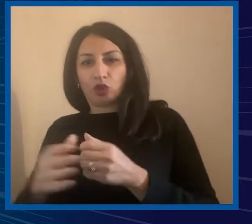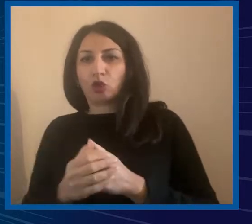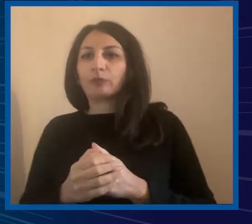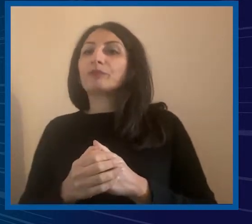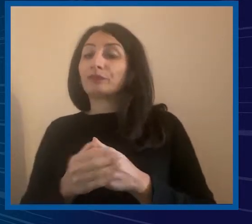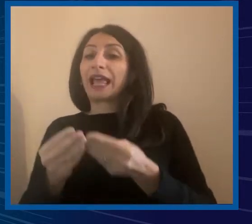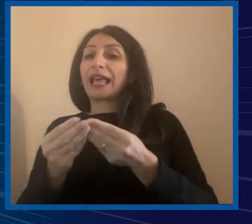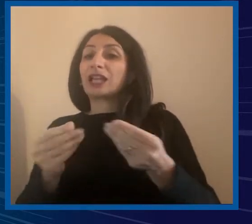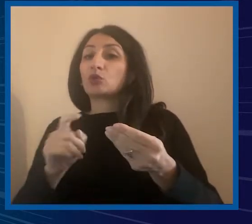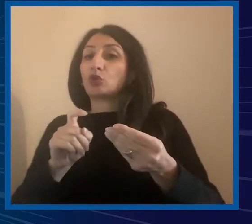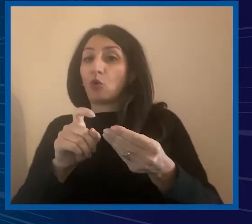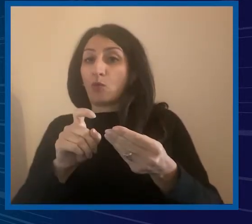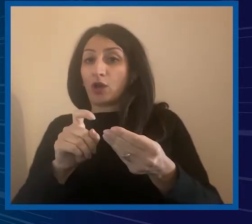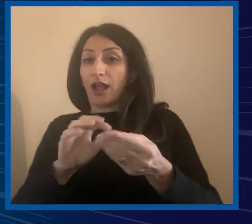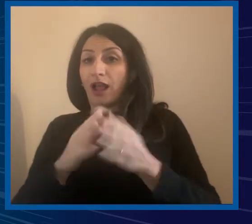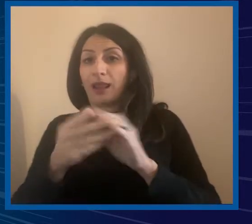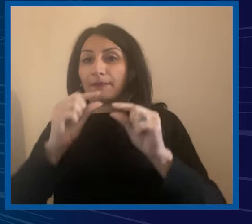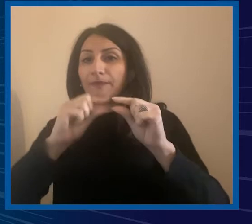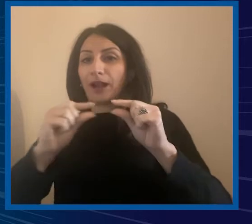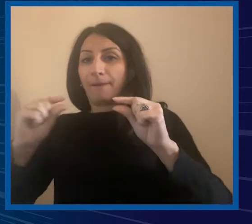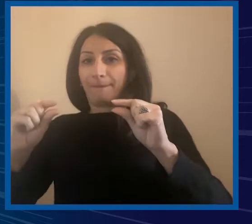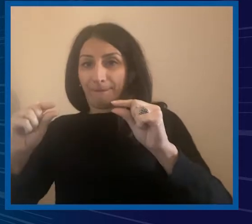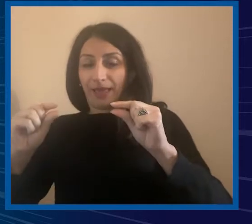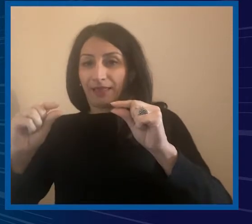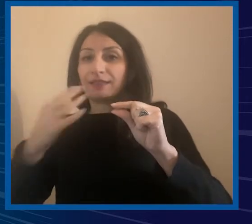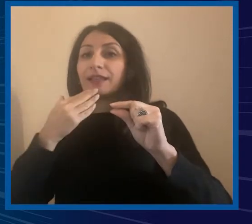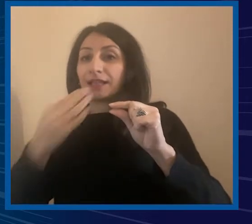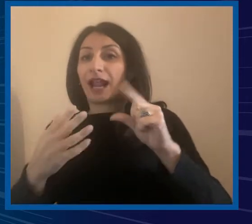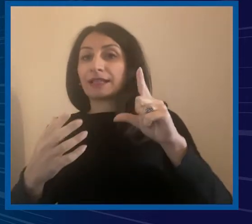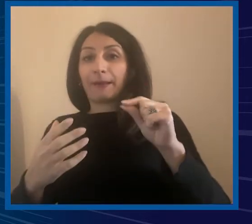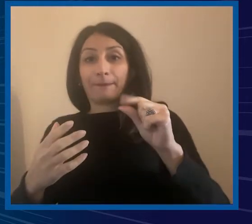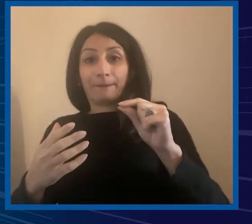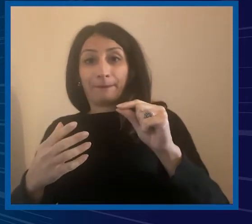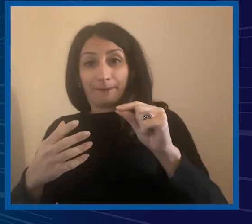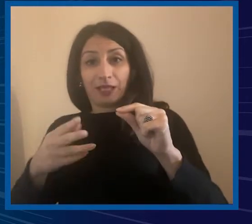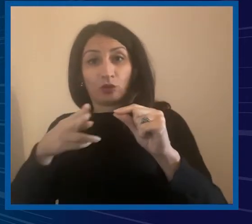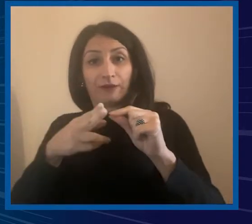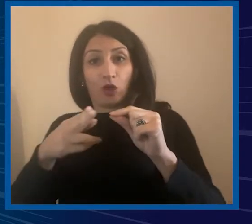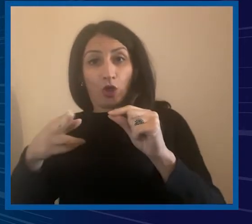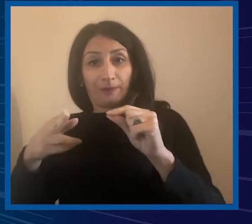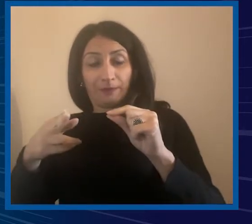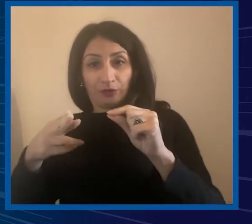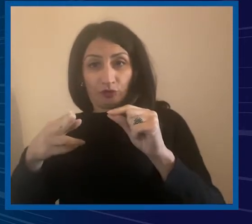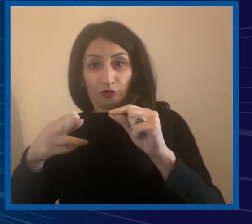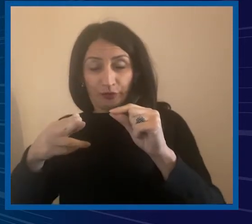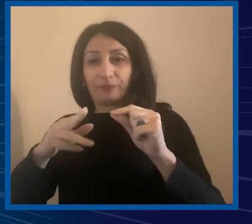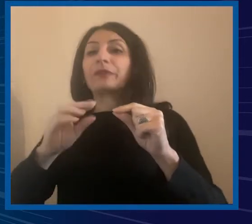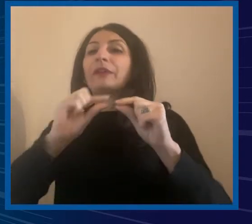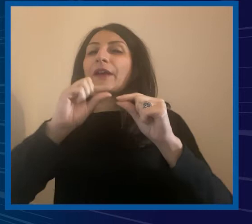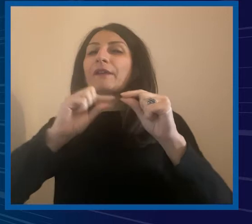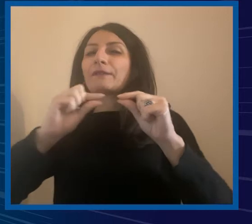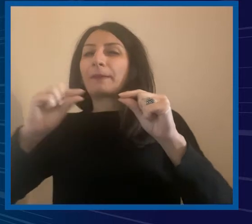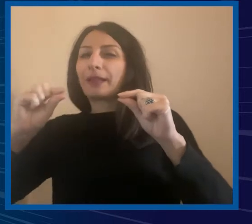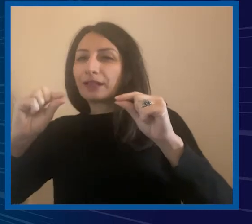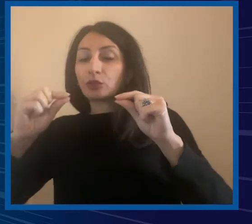Il tessuto tumorale viene ridotto in frammenti più piccoli tramite l'utilizzo di bisturi e forbici. La